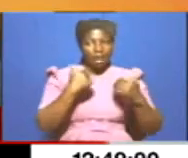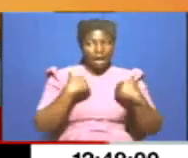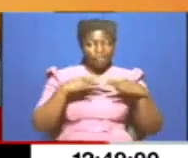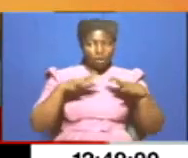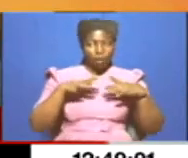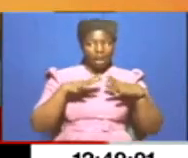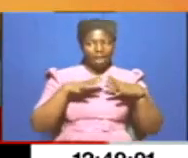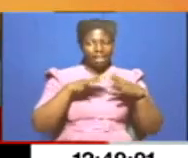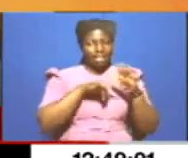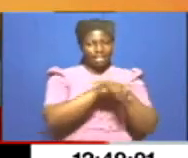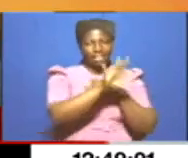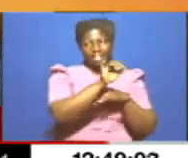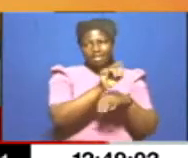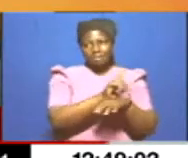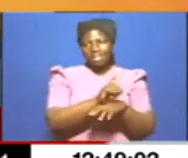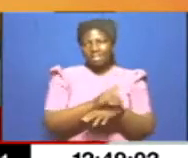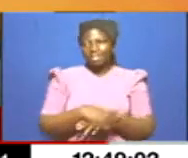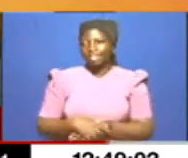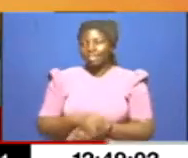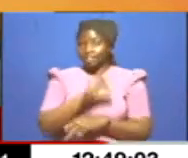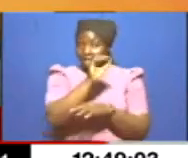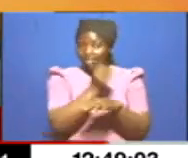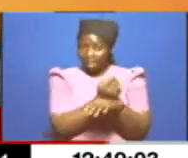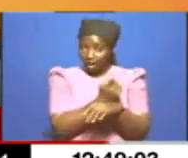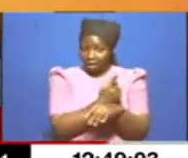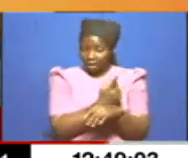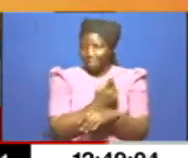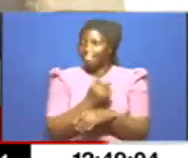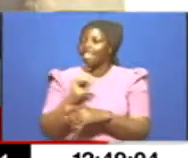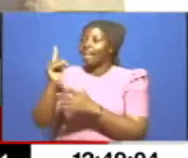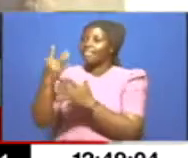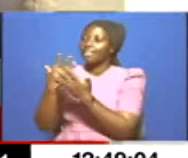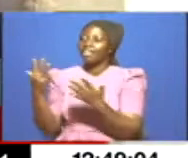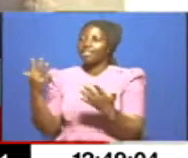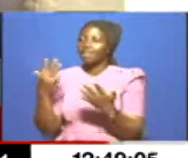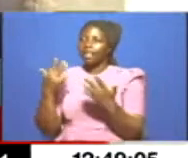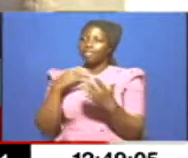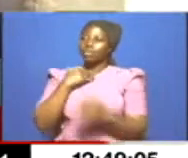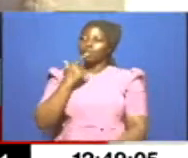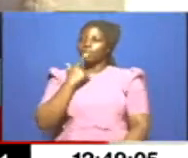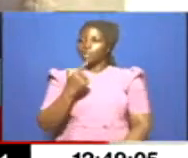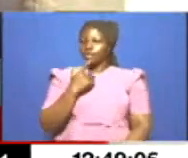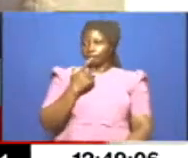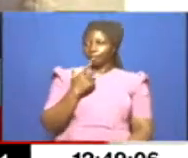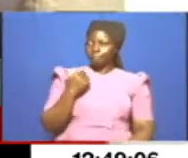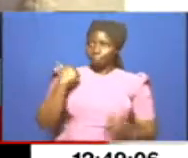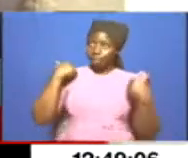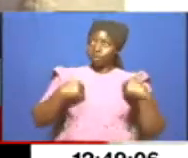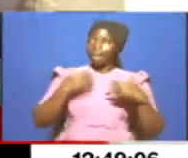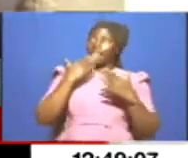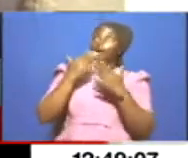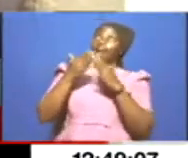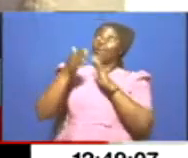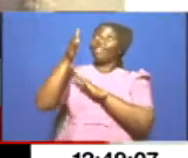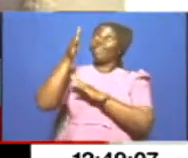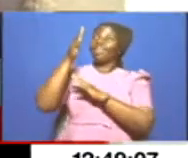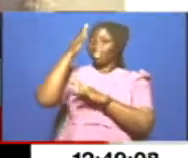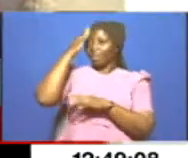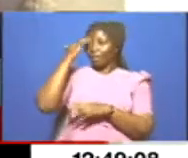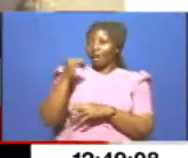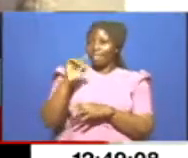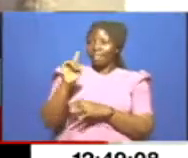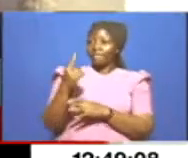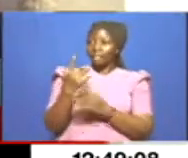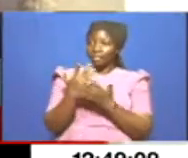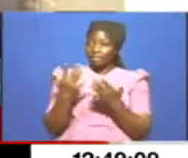Okay, asante sana. Jambo la kwanza niseme wazazi, ninashukuru Mungu kwa sababu jambo la kwanza